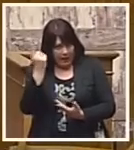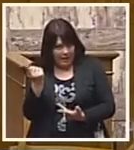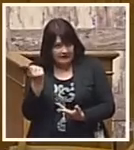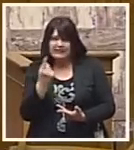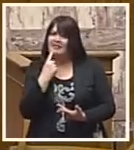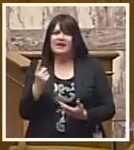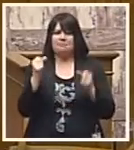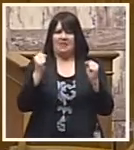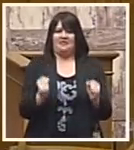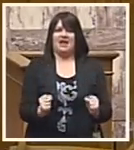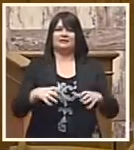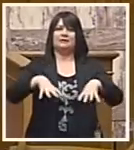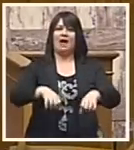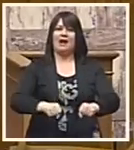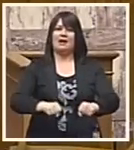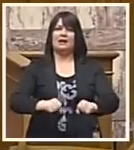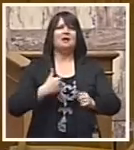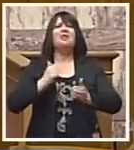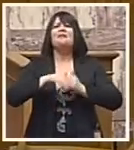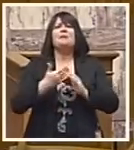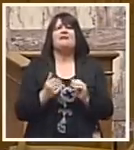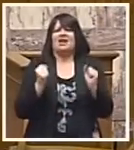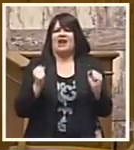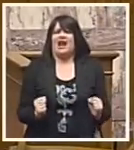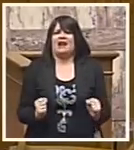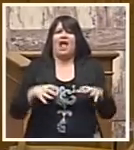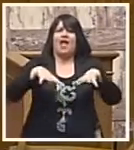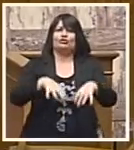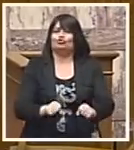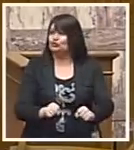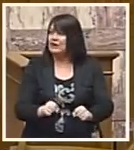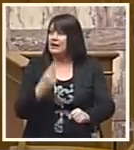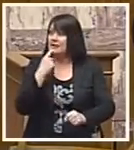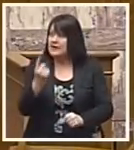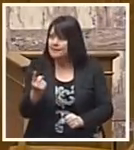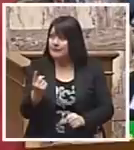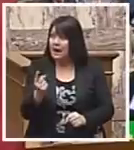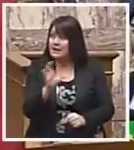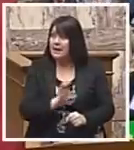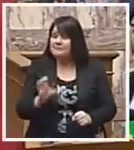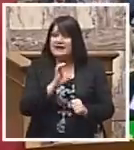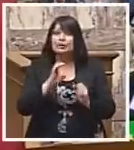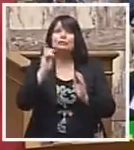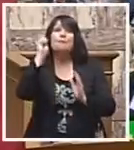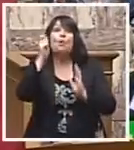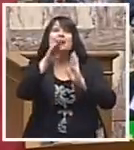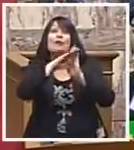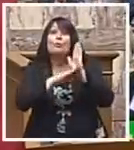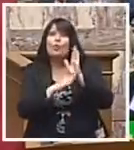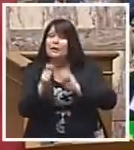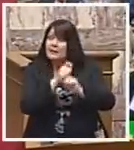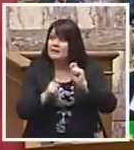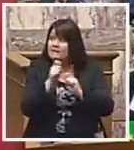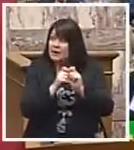για καρέκλες, διότι δεν με ενδιαφέρουν οι καρέκλες. Μίλησα να βρούμε ένα πολιτικό πρόγραμμα, στο οποίο